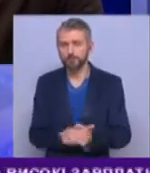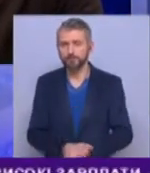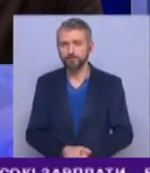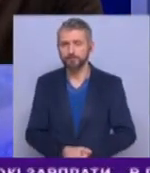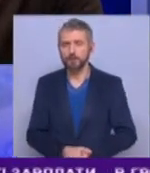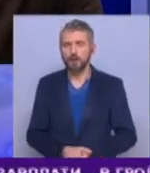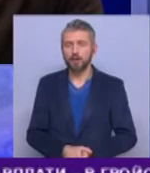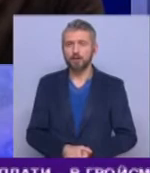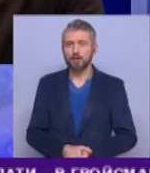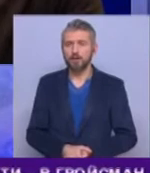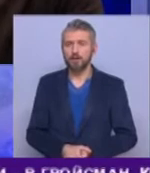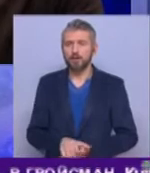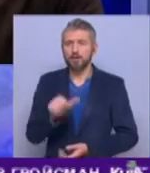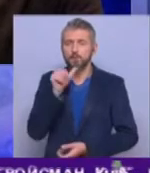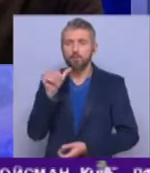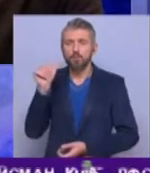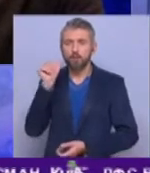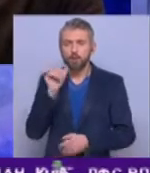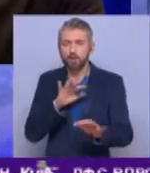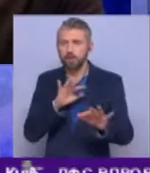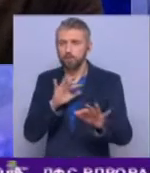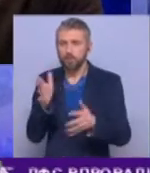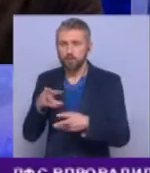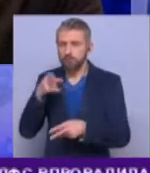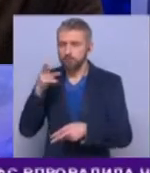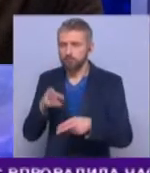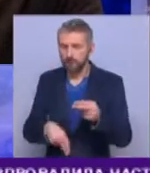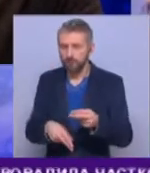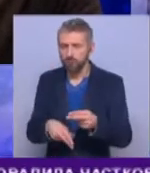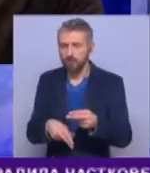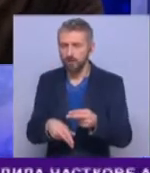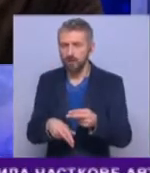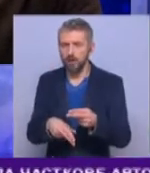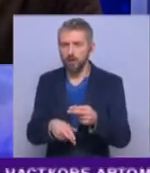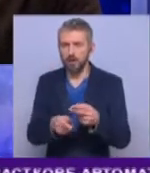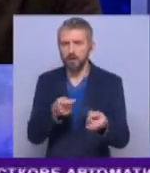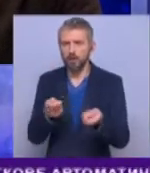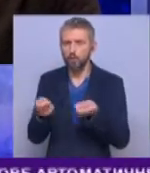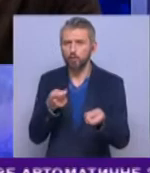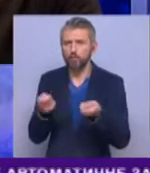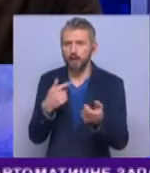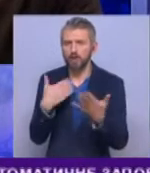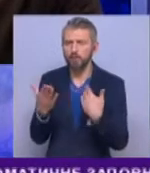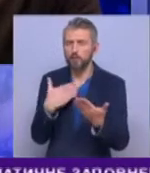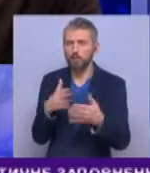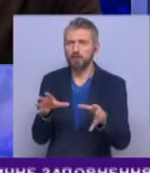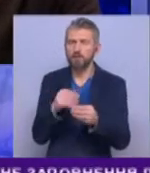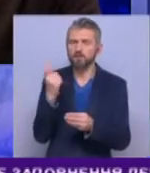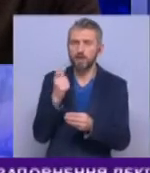не почують, одні прийдуть. В минулому році відбувся апофеоз закінчення регулювання відносин